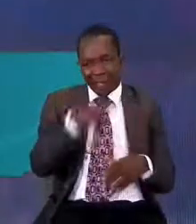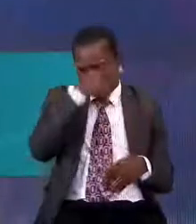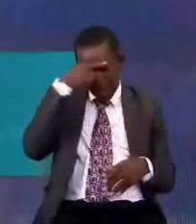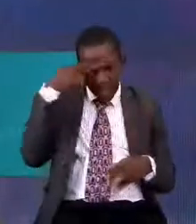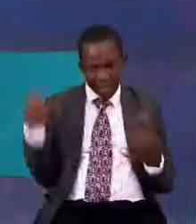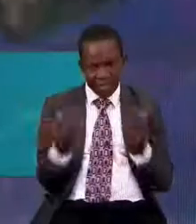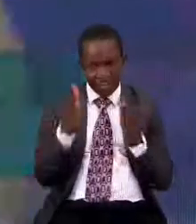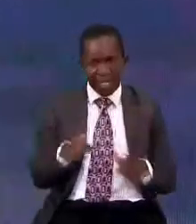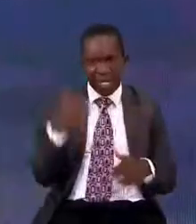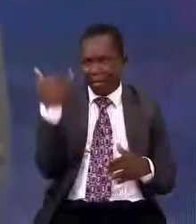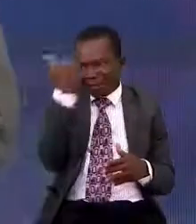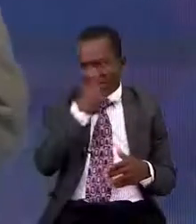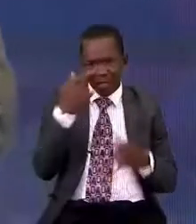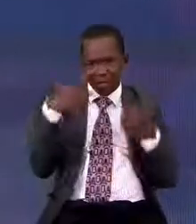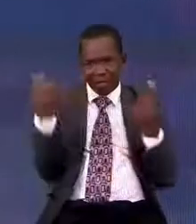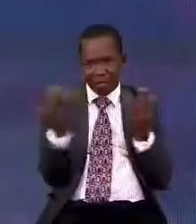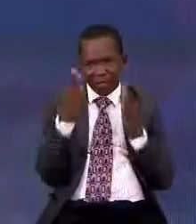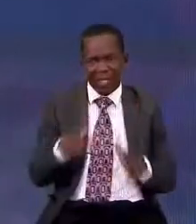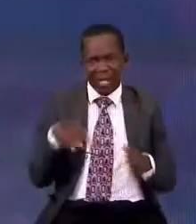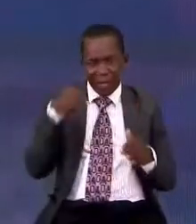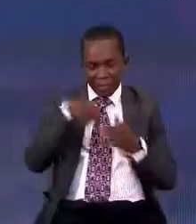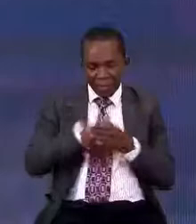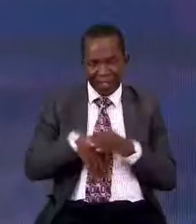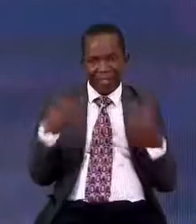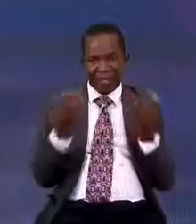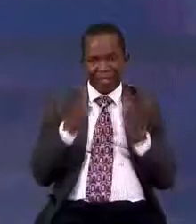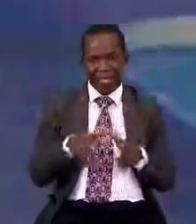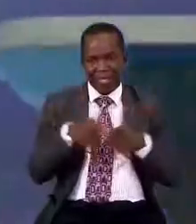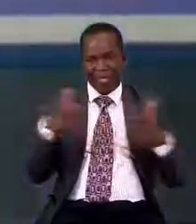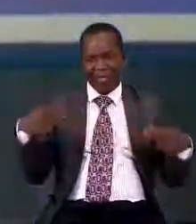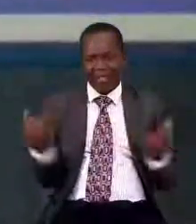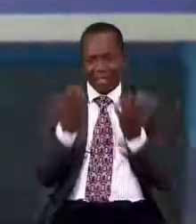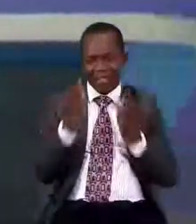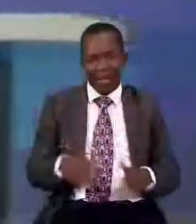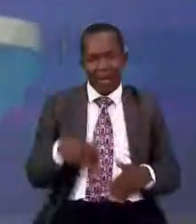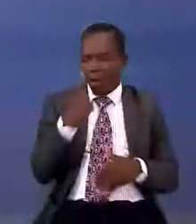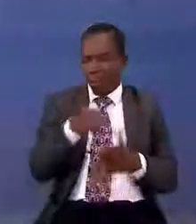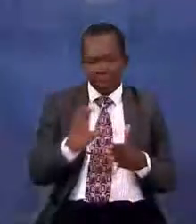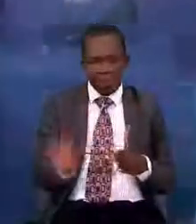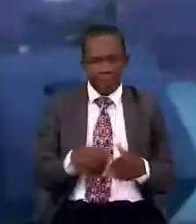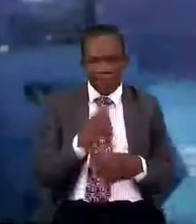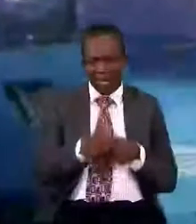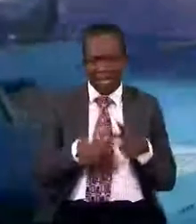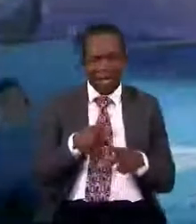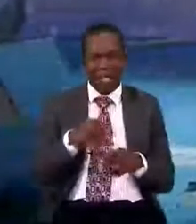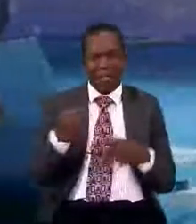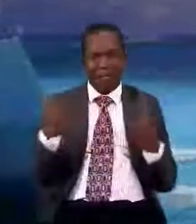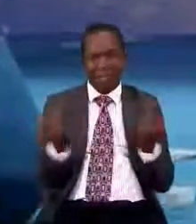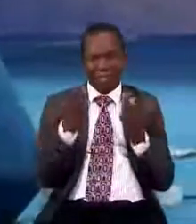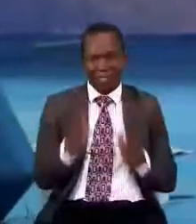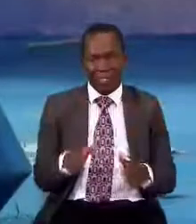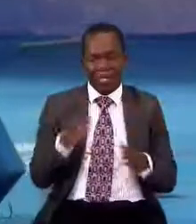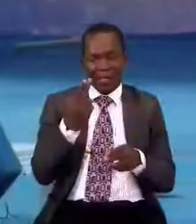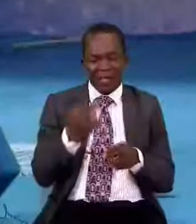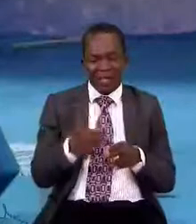pécheur, un pécheur, un fiafé pécheur, Le nom de Jésus qui vient à vous aujourd'hui